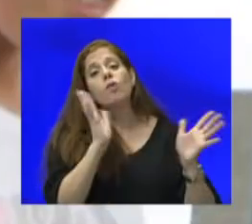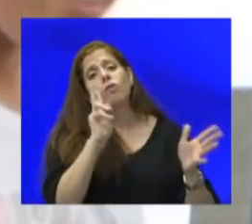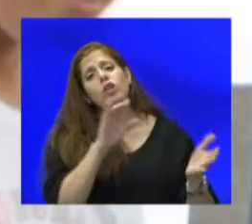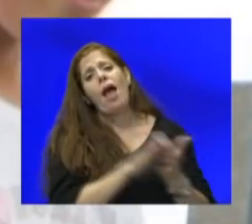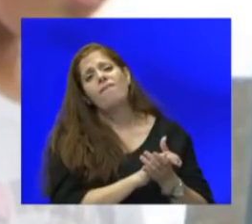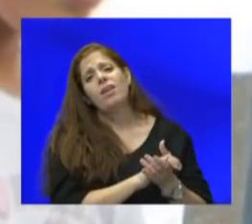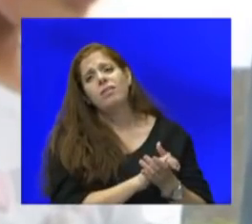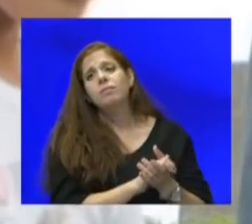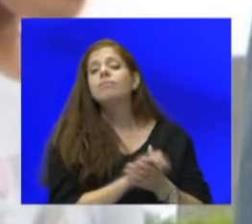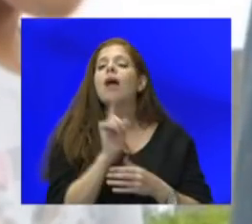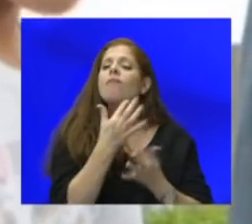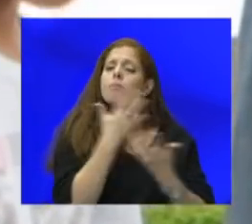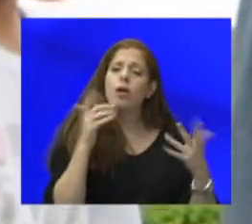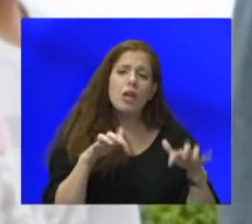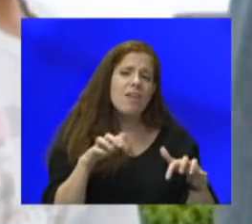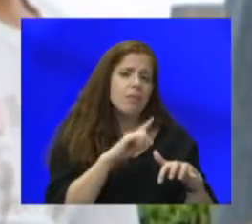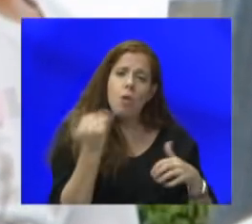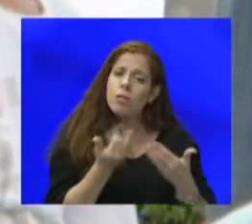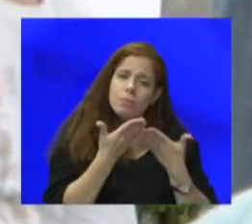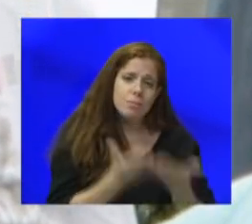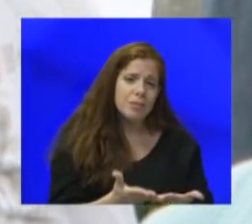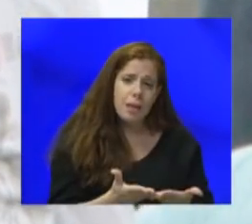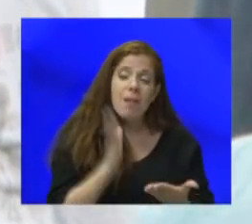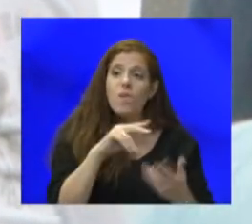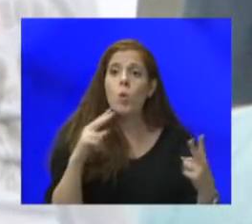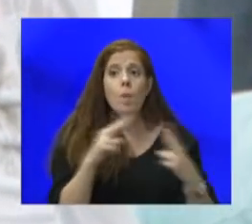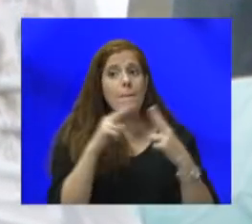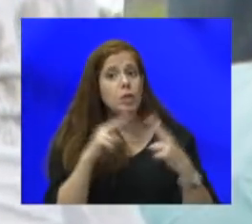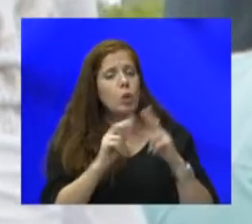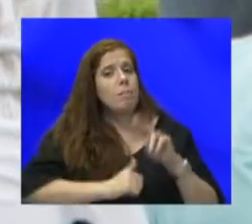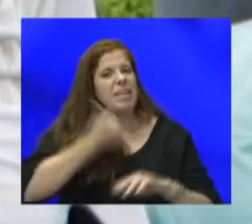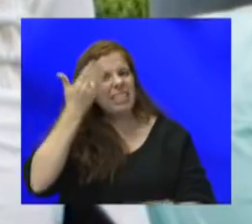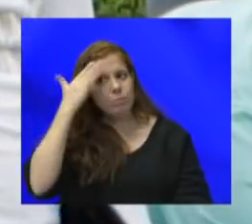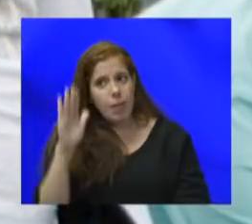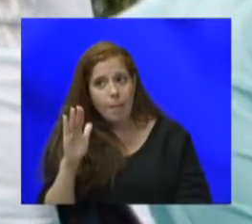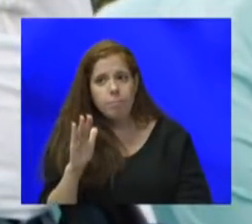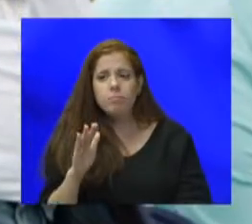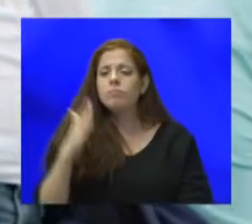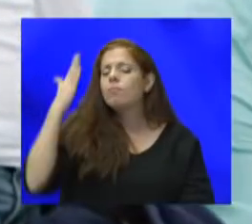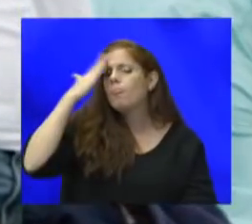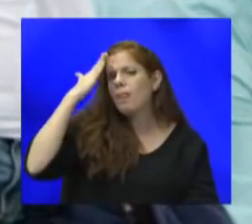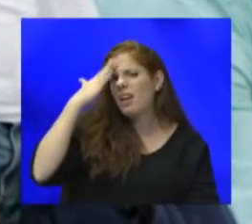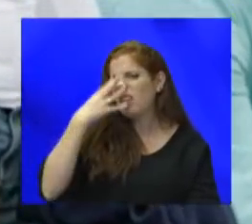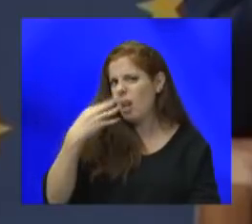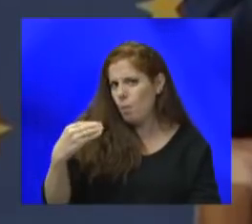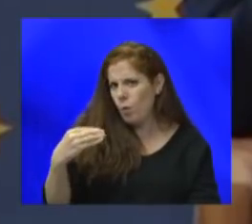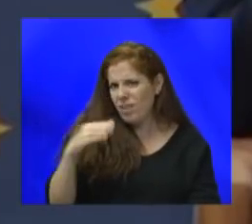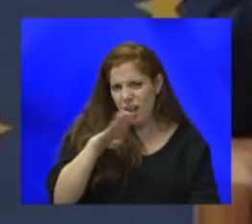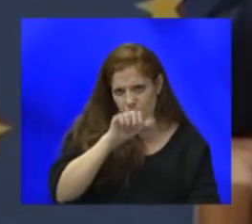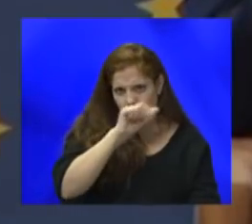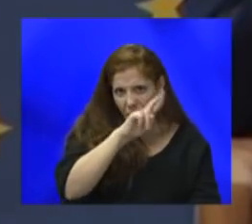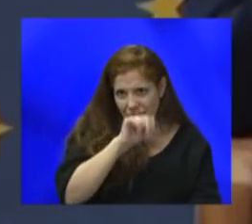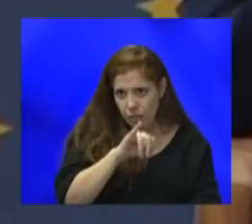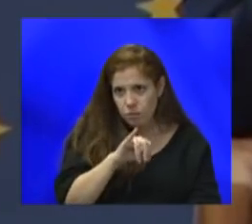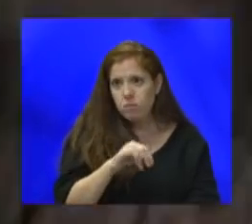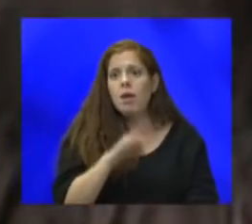אבל מתברר שכלבים לא תמיד מסייעים, לפחות לא בפגישות עם מנהיגים זרים. I introduced Putin to Barney. Now Barney was